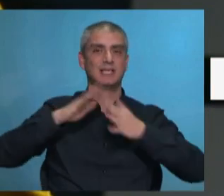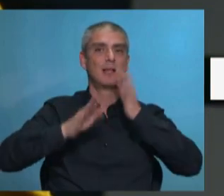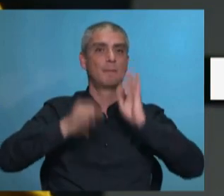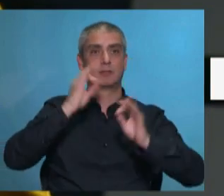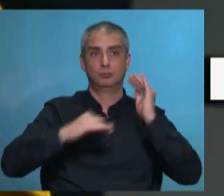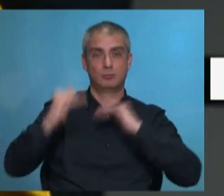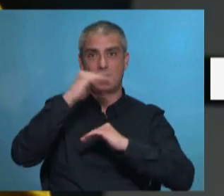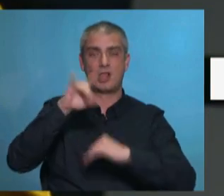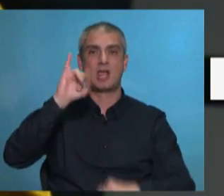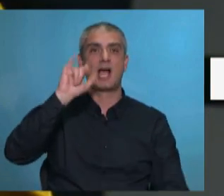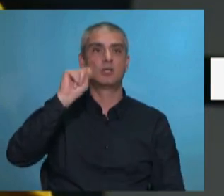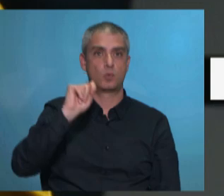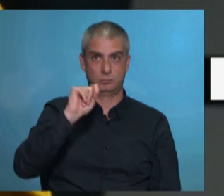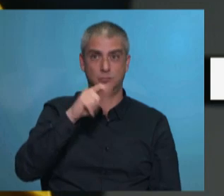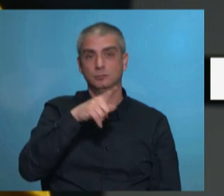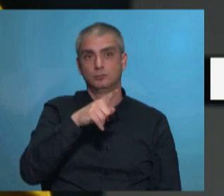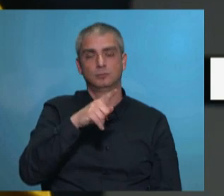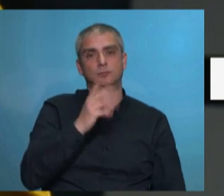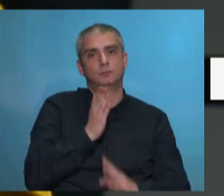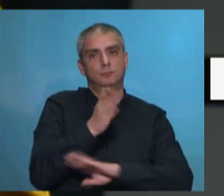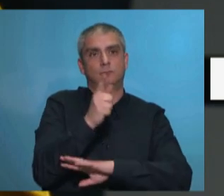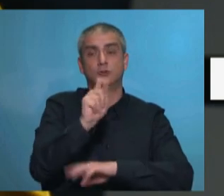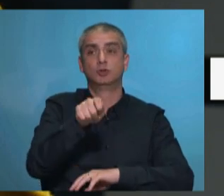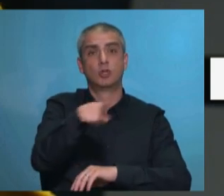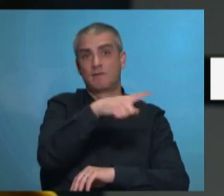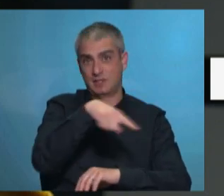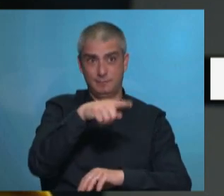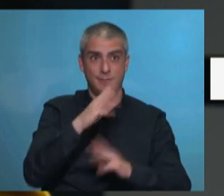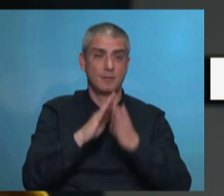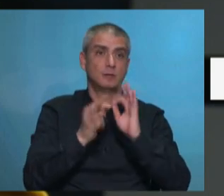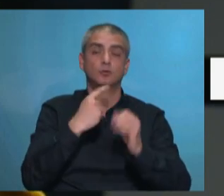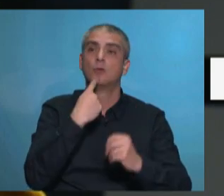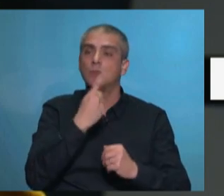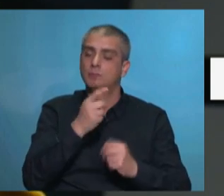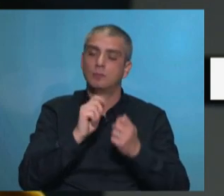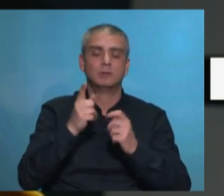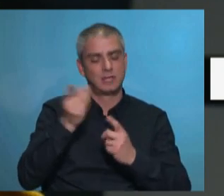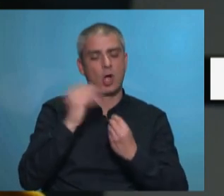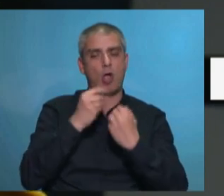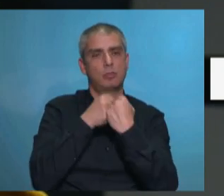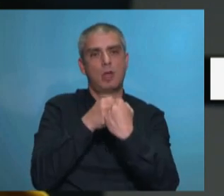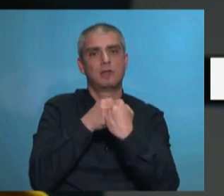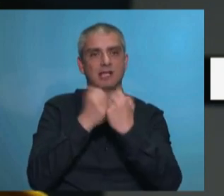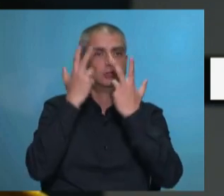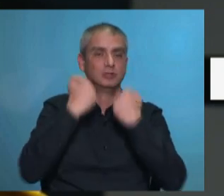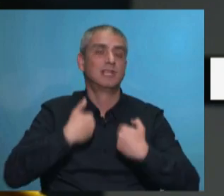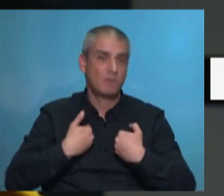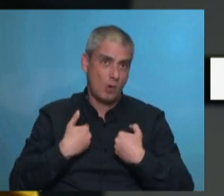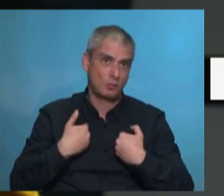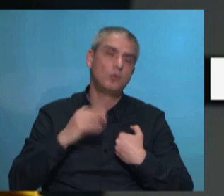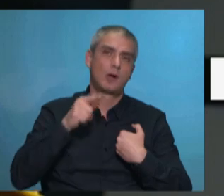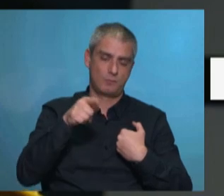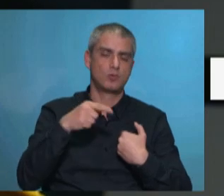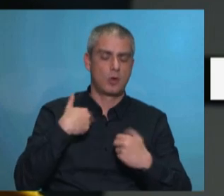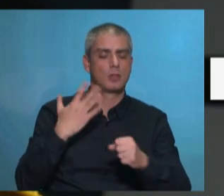העליון חיות, שבה הן גם פונות לשופטים במערכת המשפט, אומרות זה עוד אתגר שצפוי לנו, שגם אותו